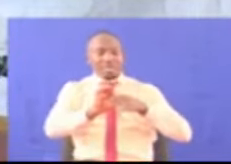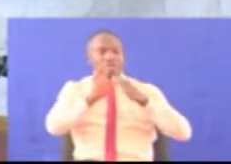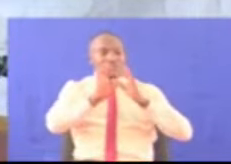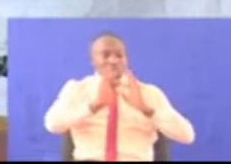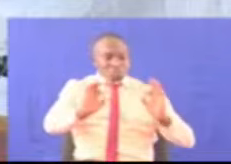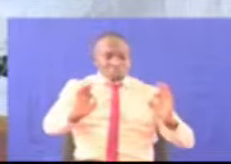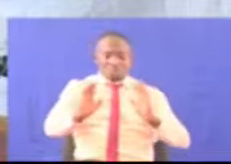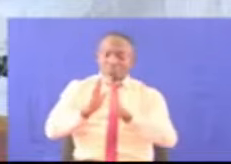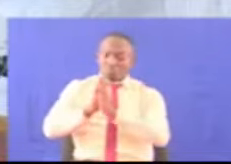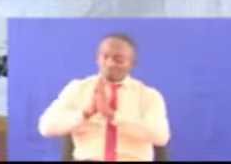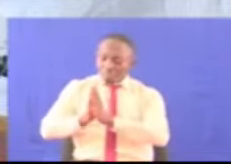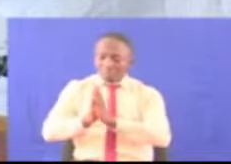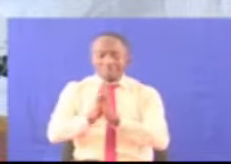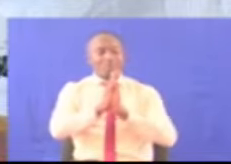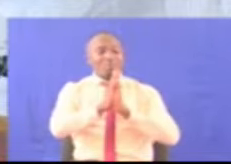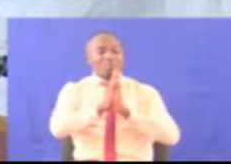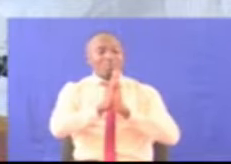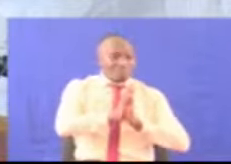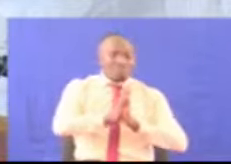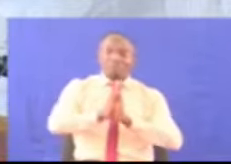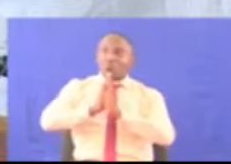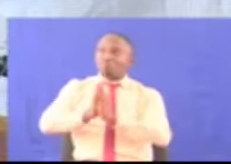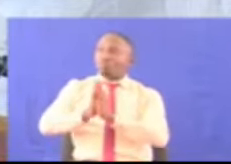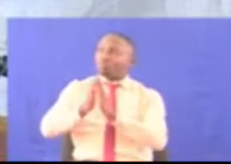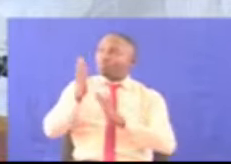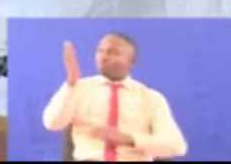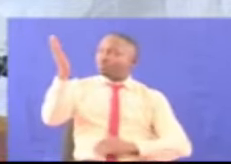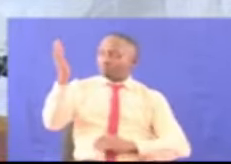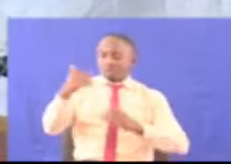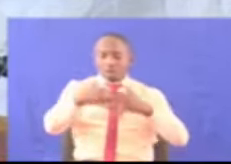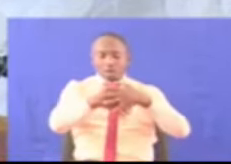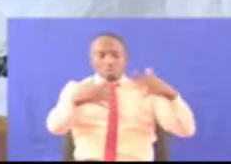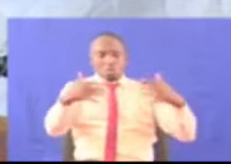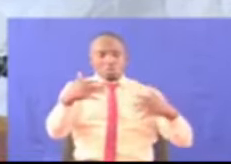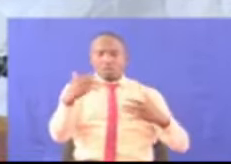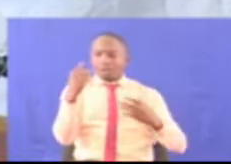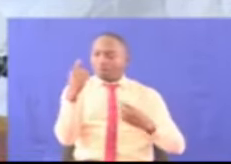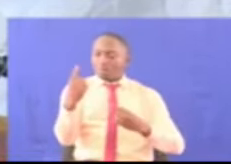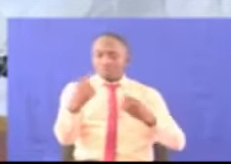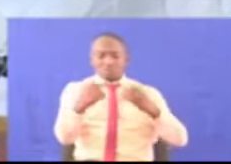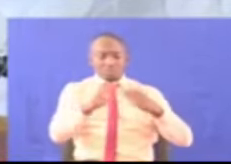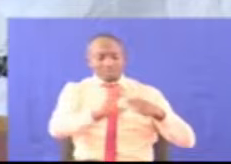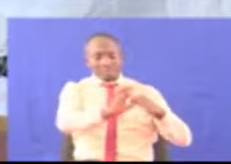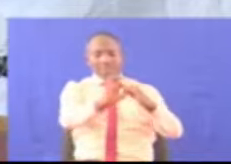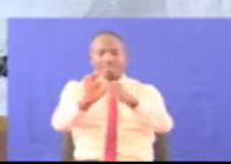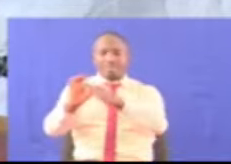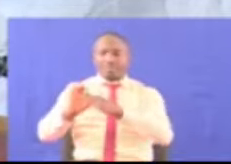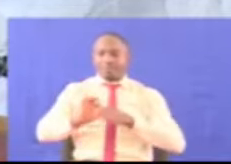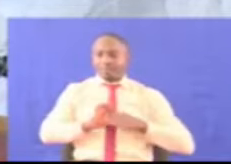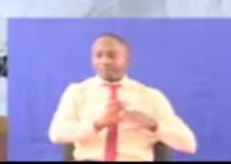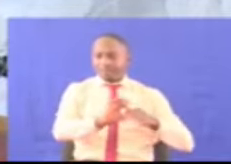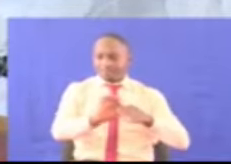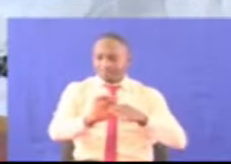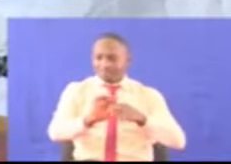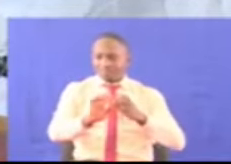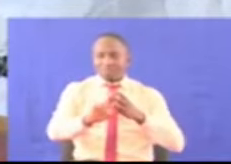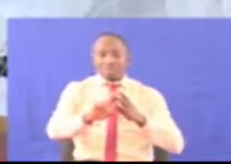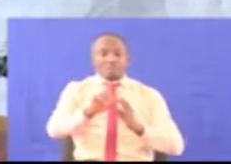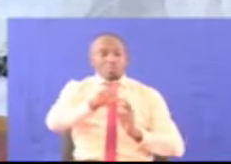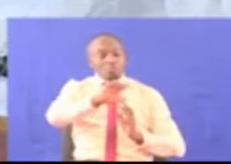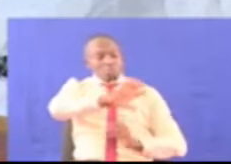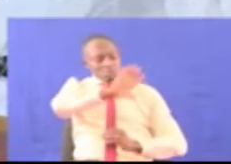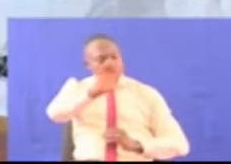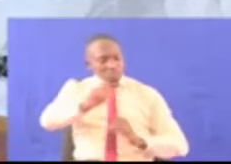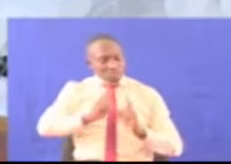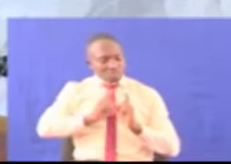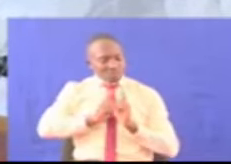maombi. Kila mahali tulipoenda lugha yetu ilikuwa ni moja tu. Lakini na Watanzania wote kadi